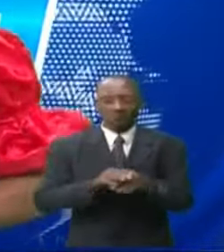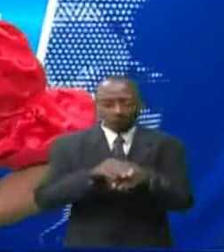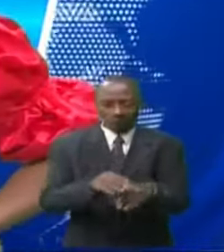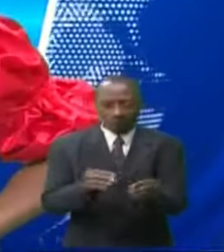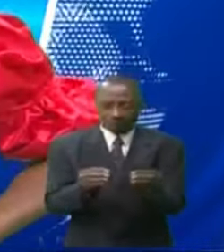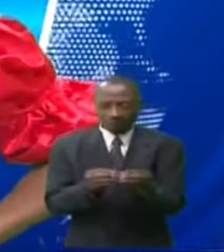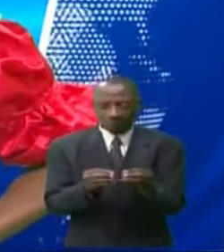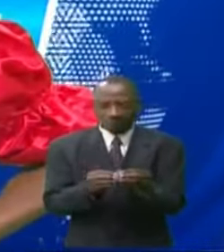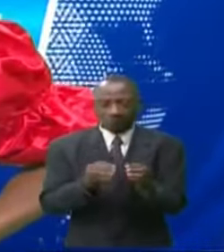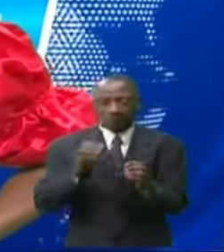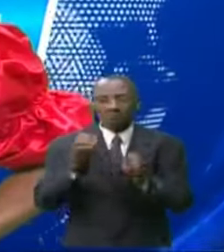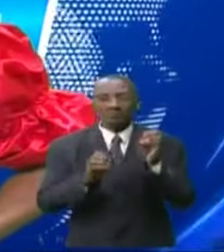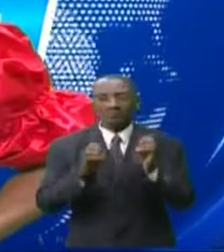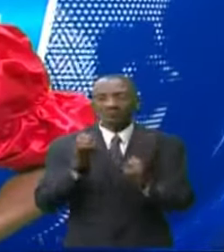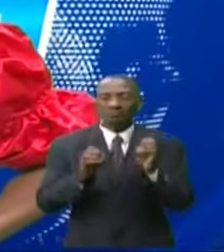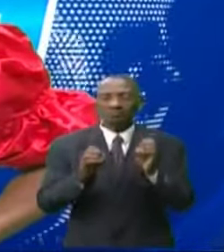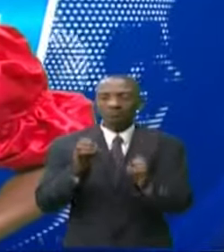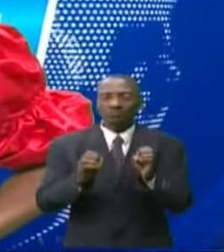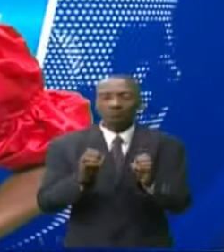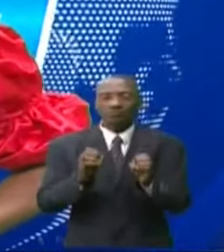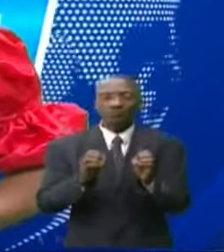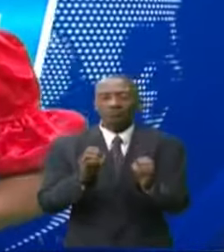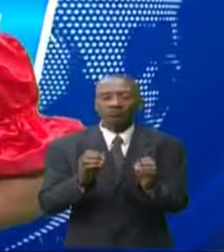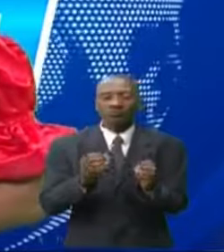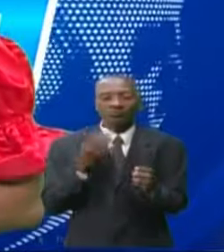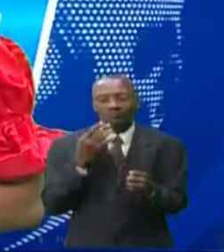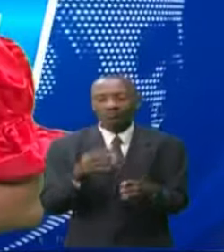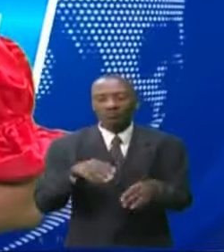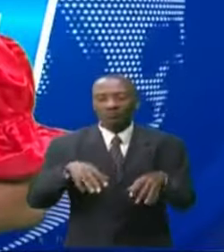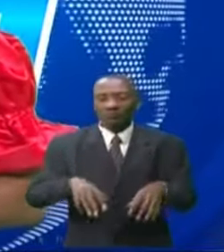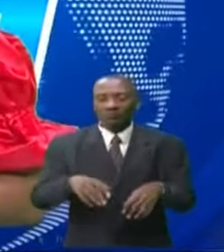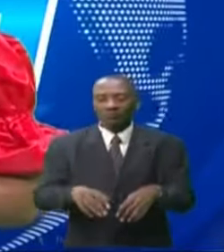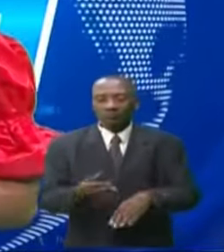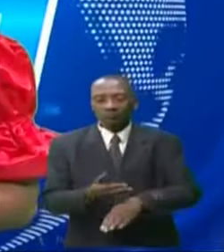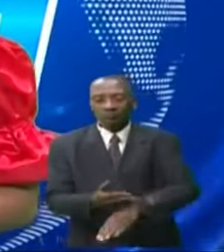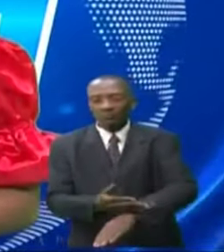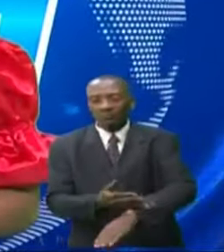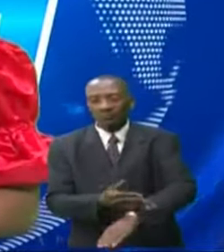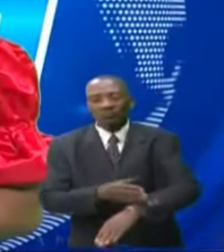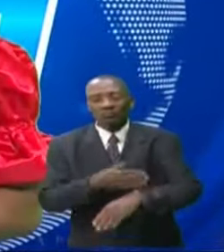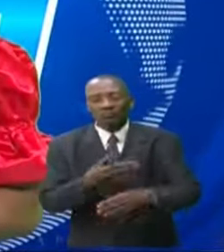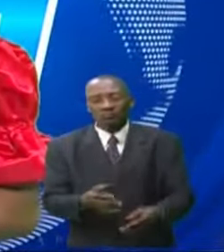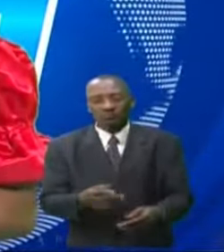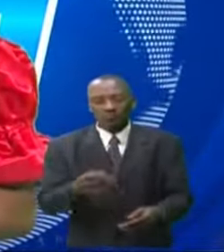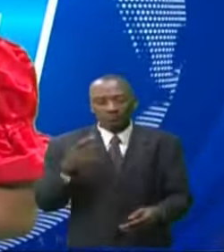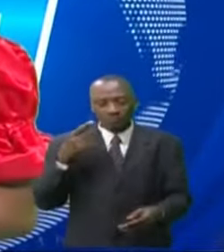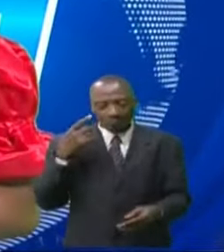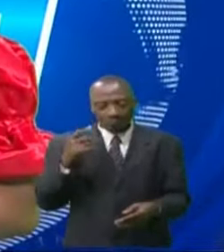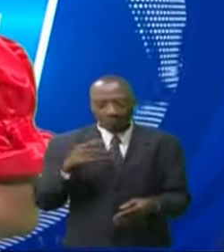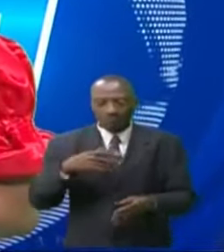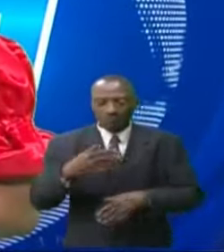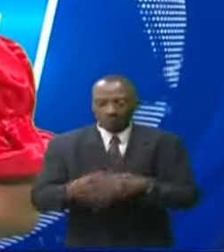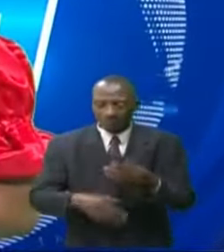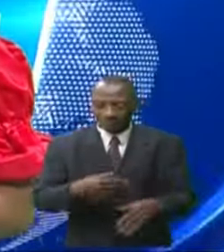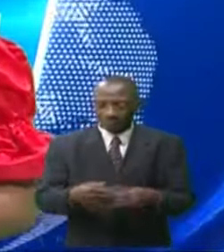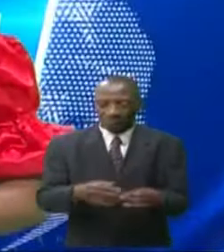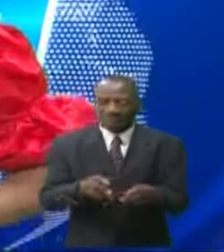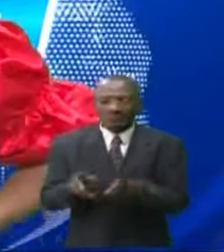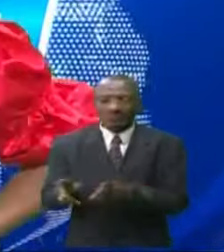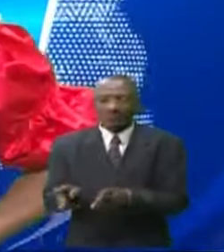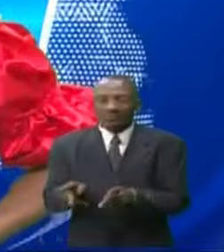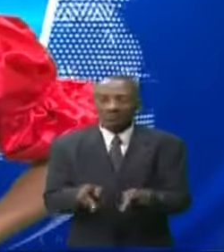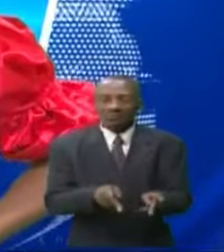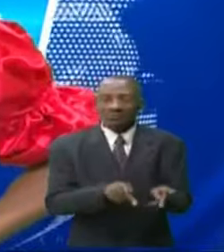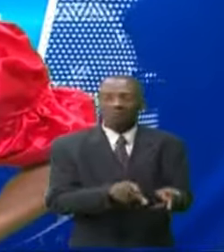évaluer le niveau atteint par la RDC dans la mise en œuvre du plan RC entend des